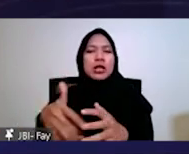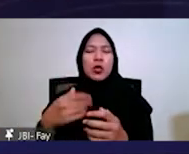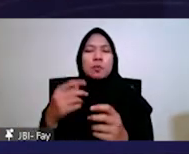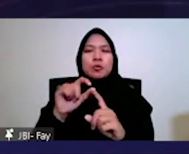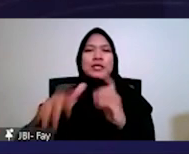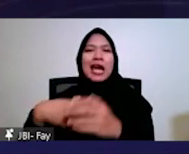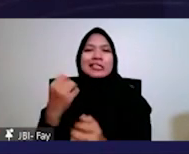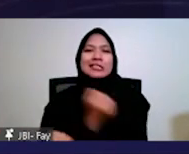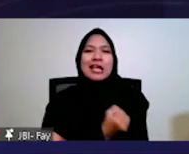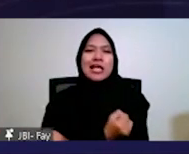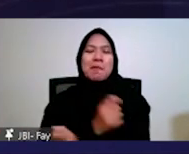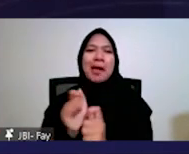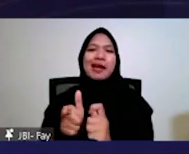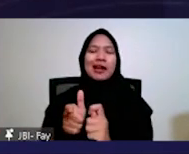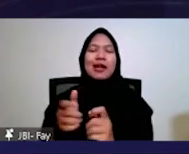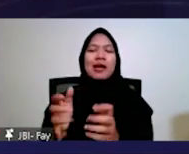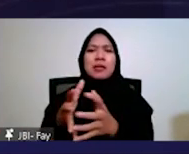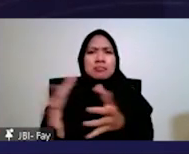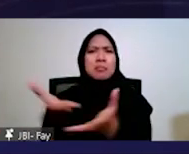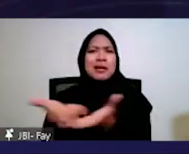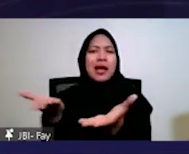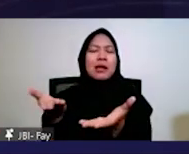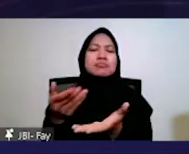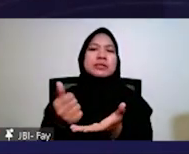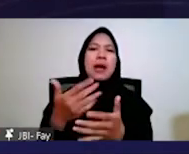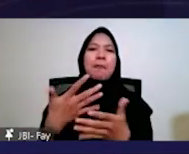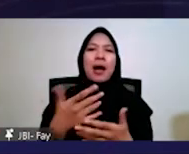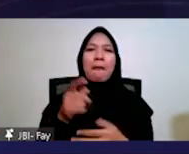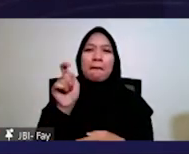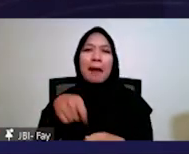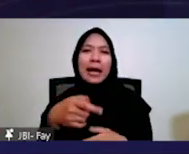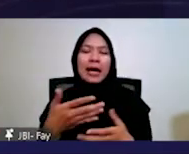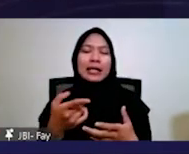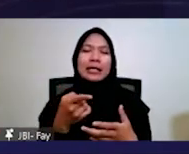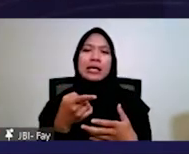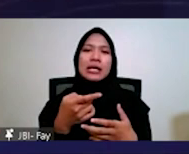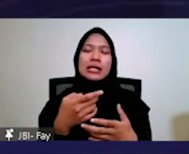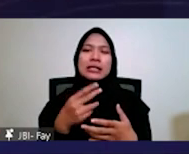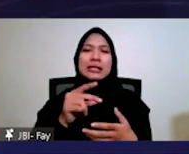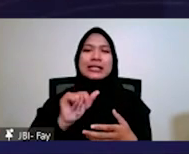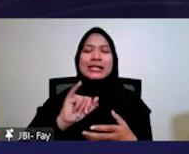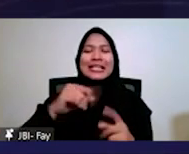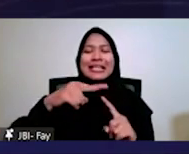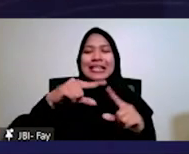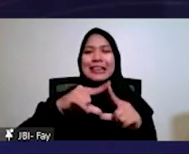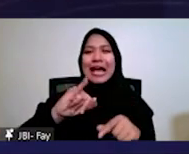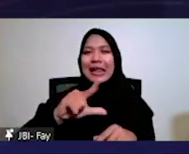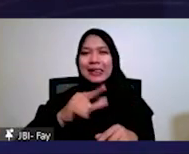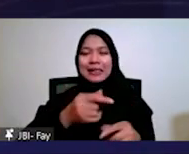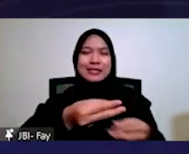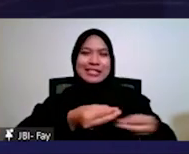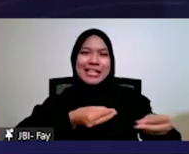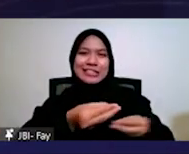besar mereka nanti kemudian bisa kemudian menggunakannya dalam Rider transaksi ritel